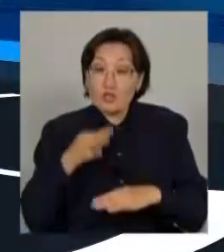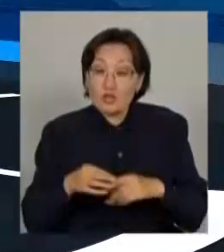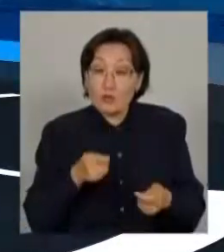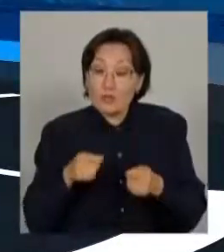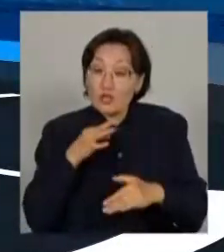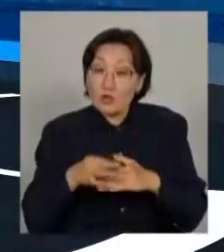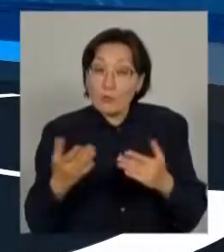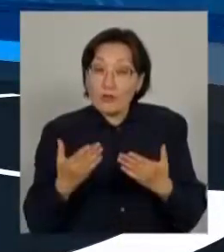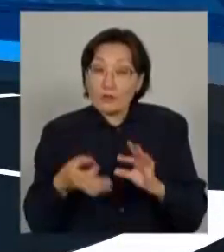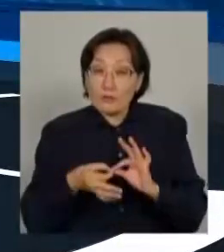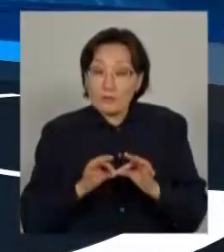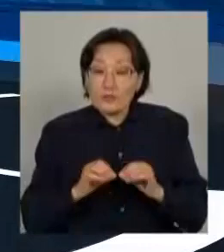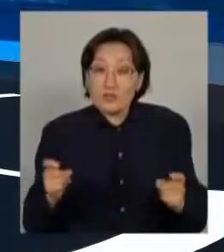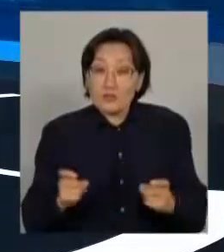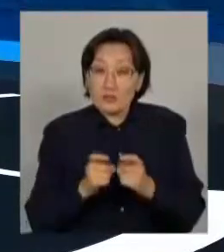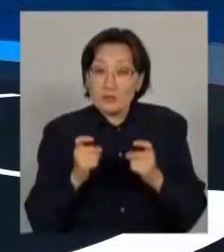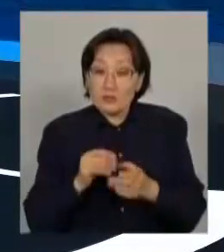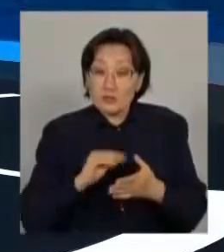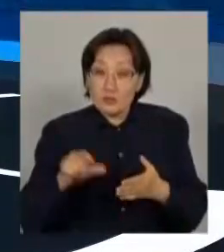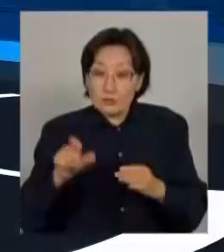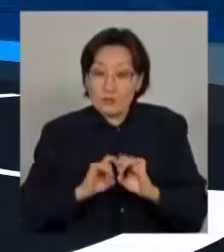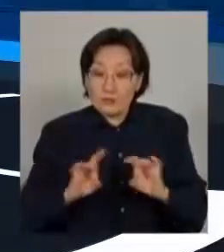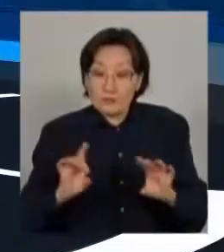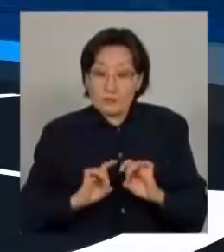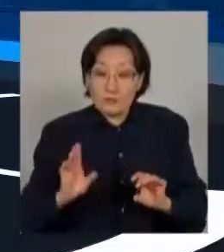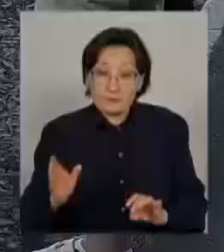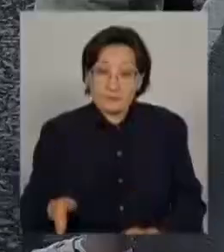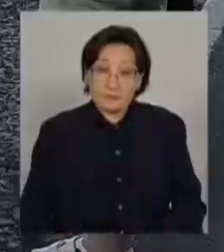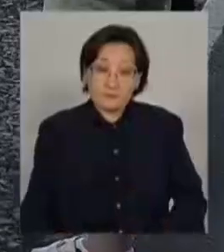деді? Тараптар тартысын өңірдегі тілші тарқатады.